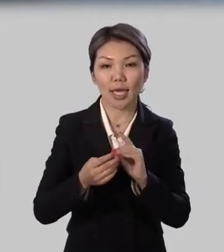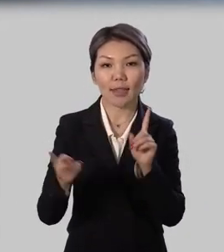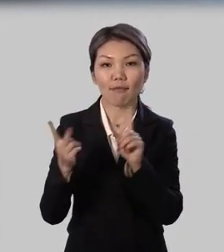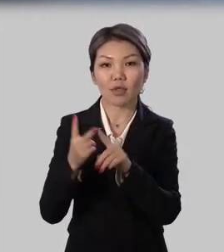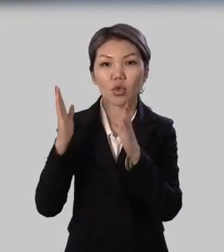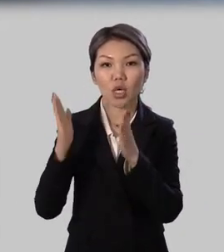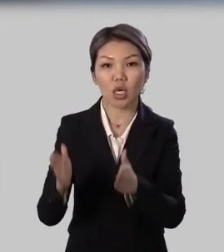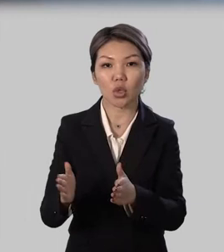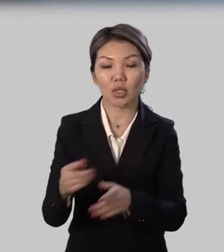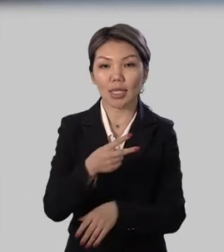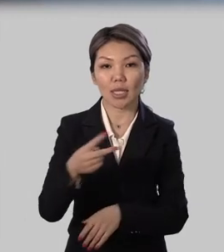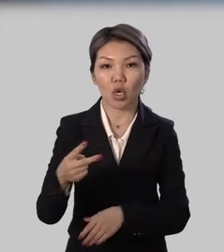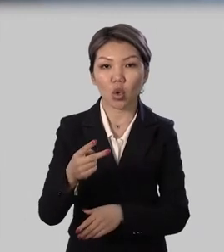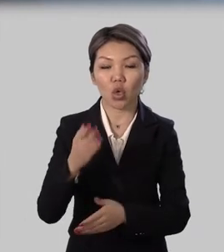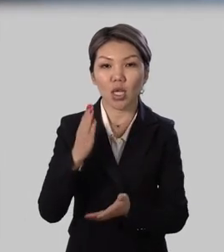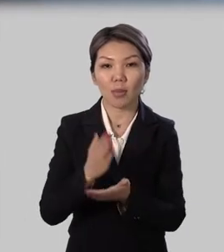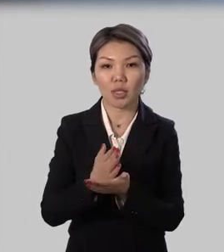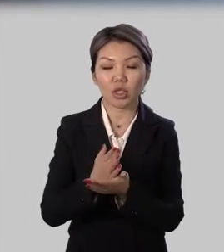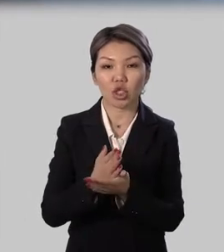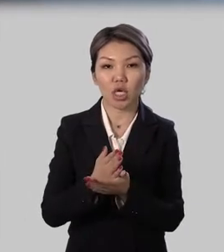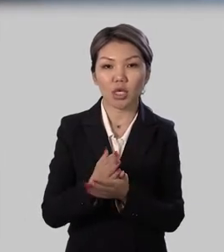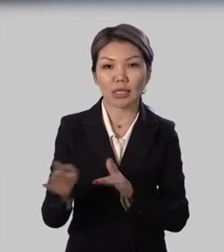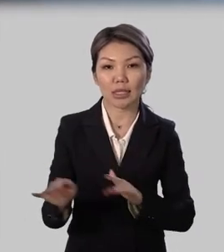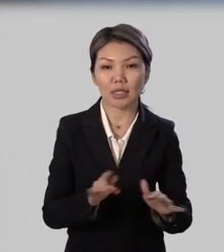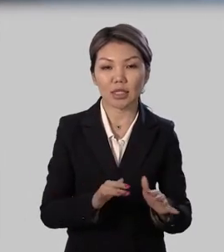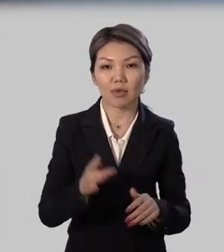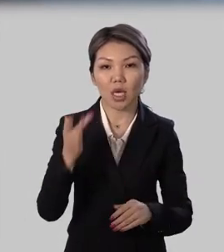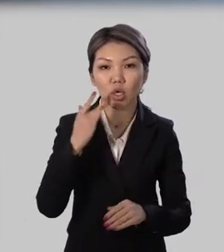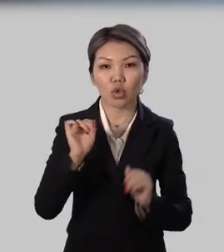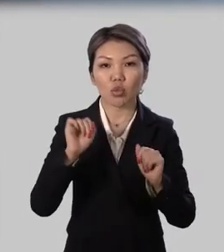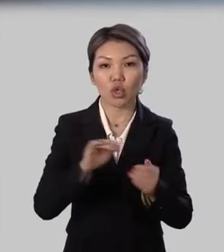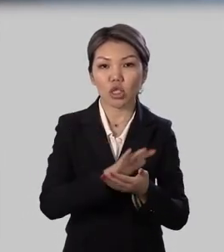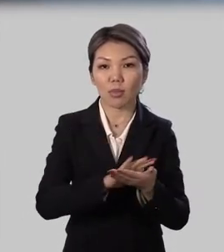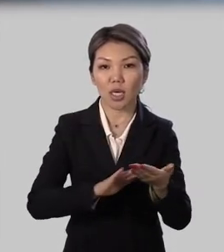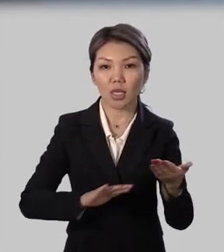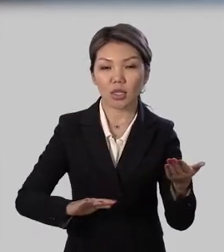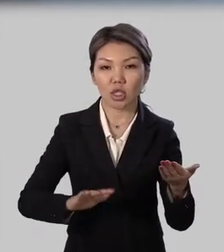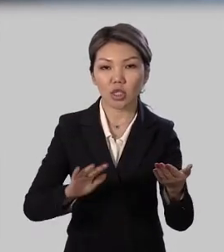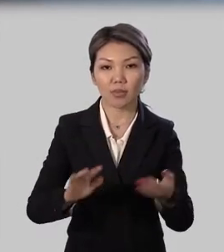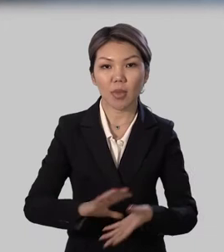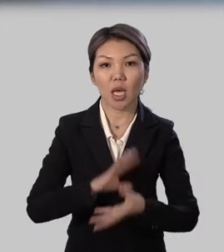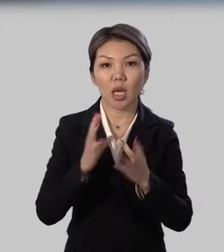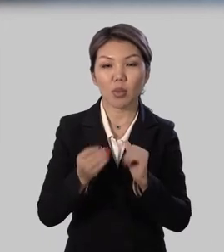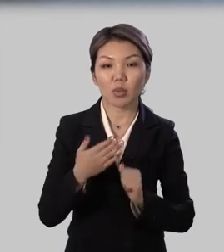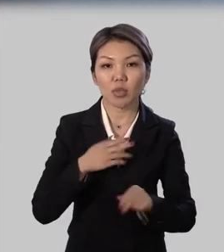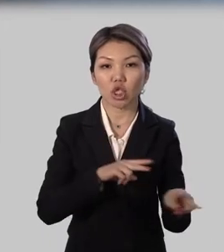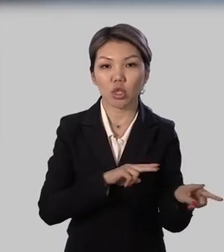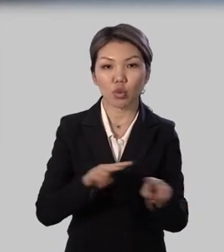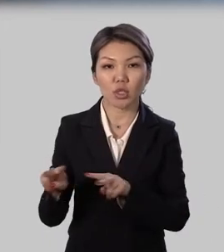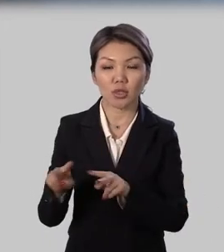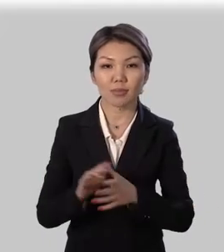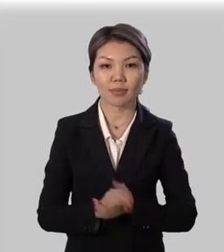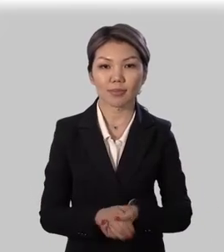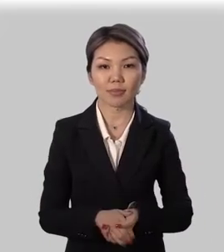второй колонке глаголы обозначает действие продолжающиеся обобщим наши наблюдения